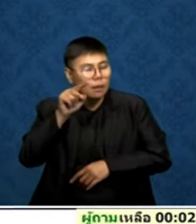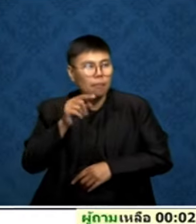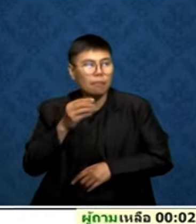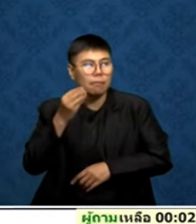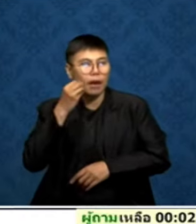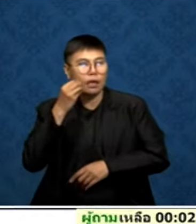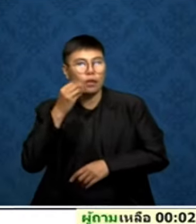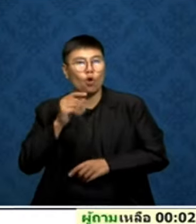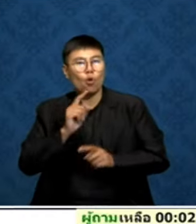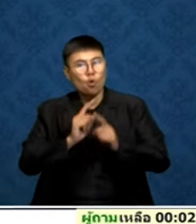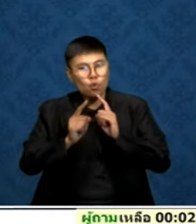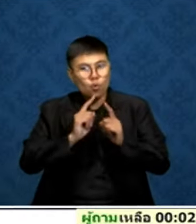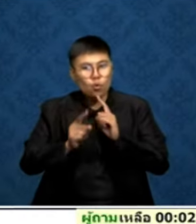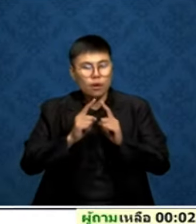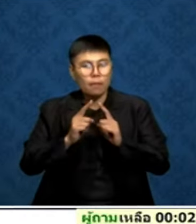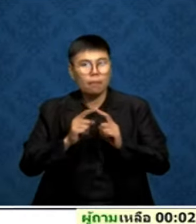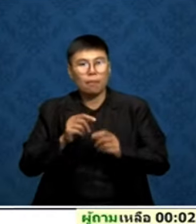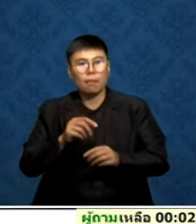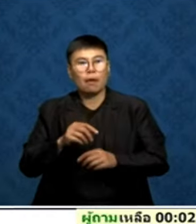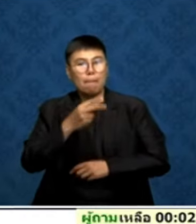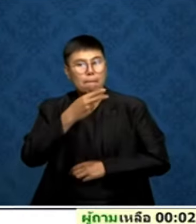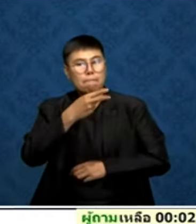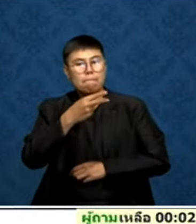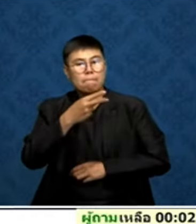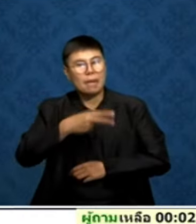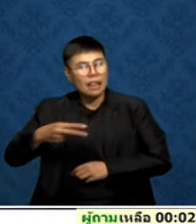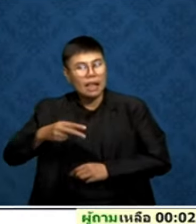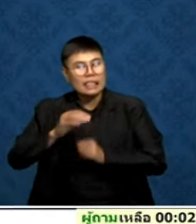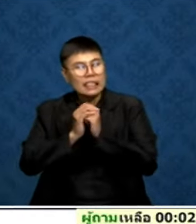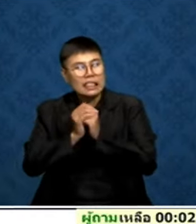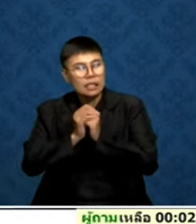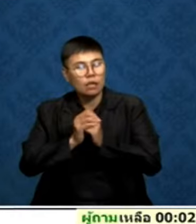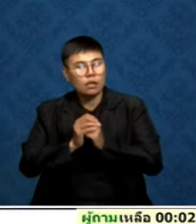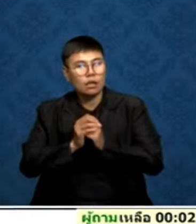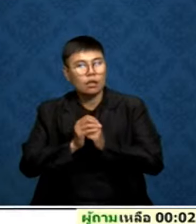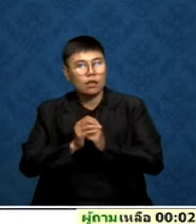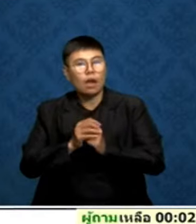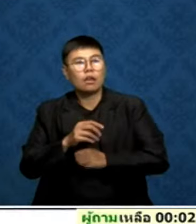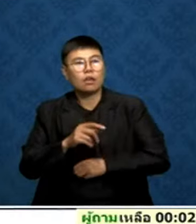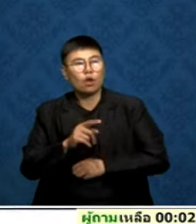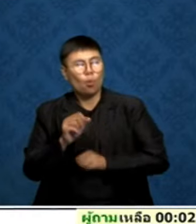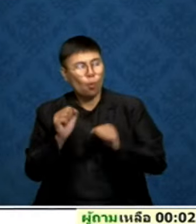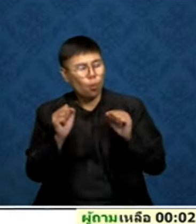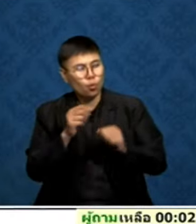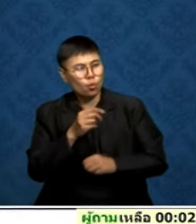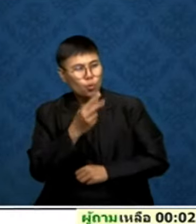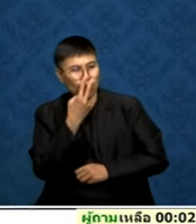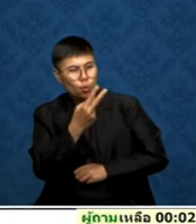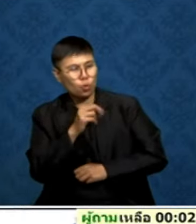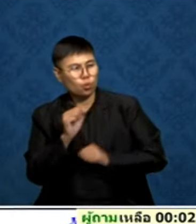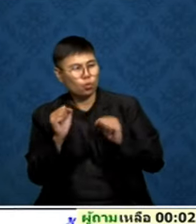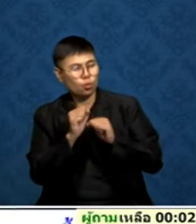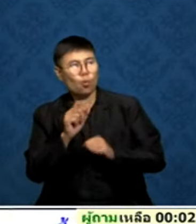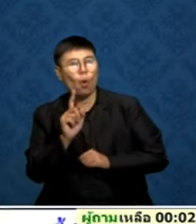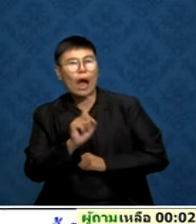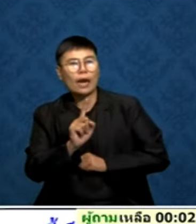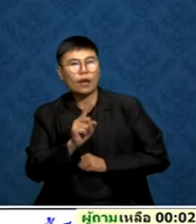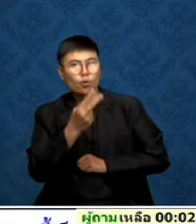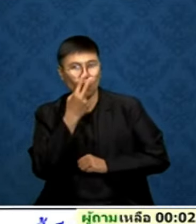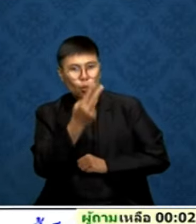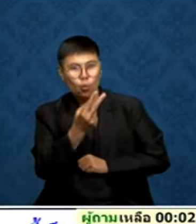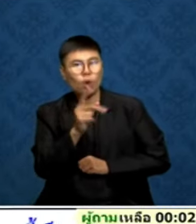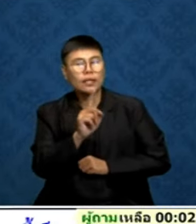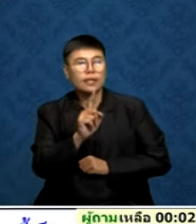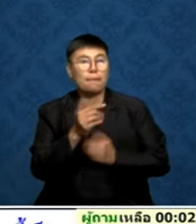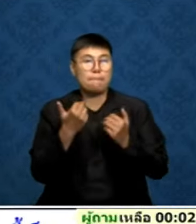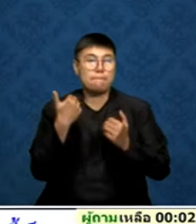ใช้ภาษาจีนใช้อินเทอร์เฟซที่คุ้นเคยแต่ที่ผมบอกว่าน่ากลัวคือตรงนี้ครับผมอยากให้ท่านประธานดูตรงนี้ดีๆครับใน